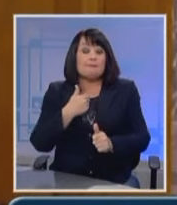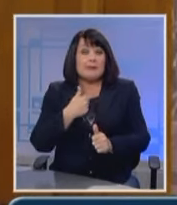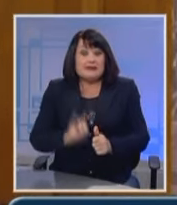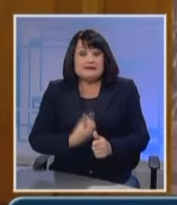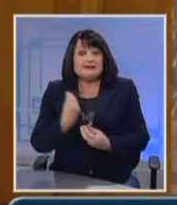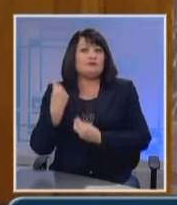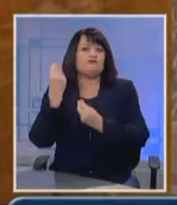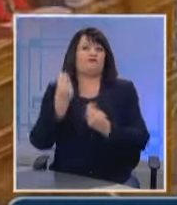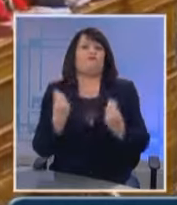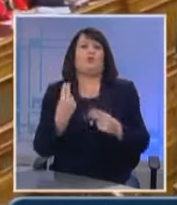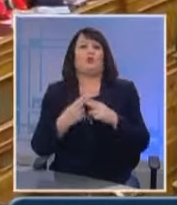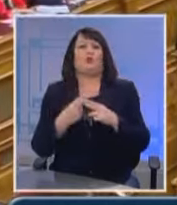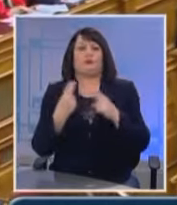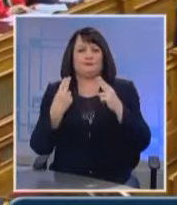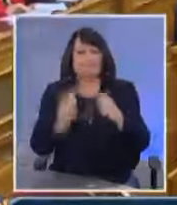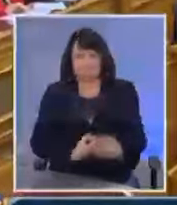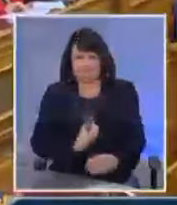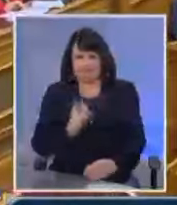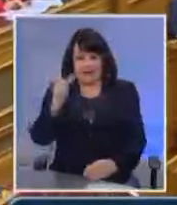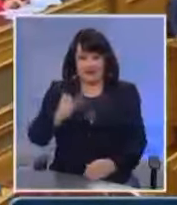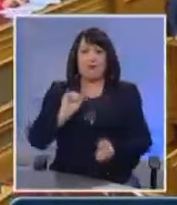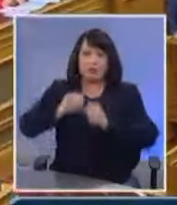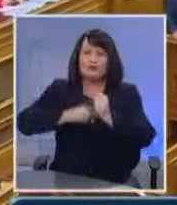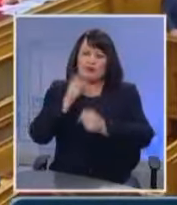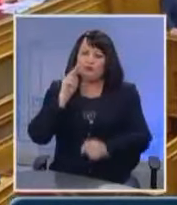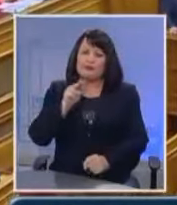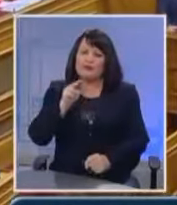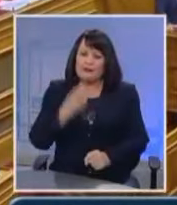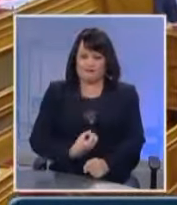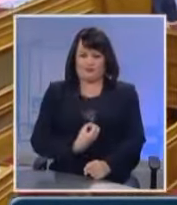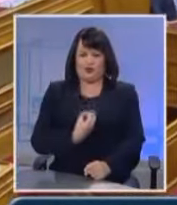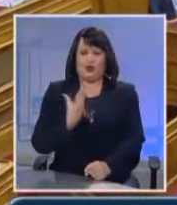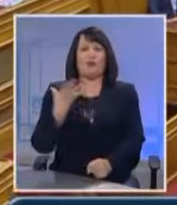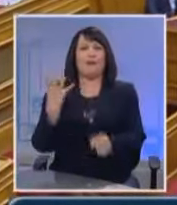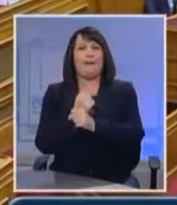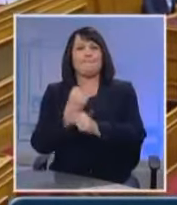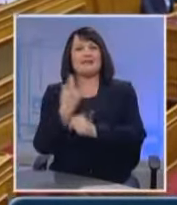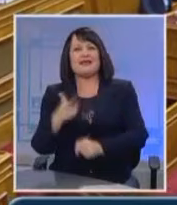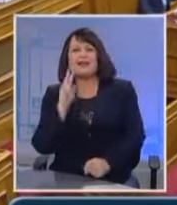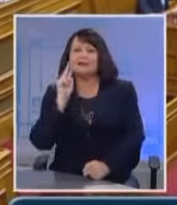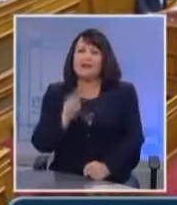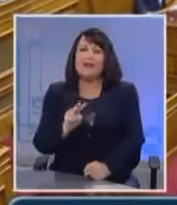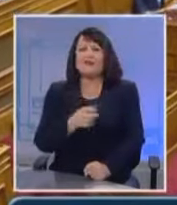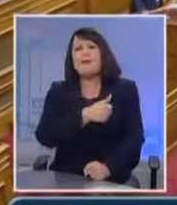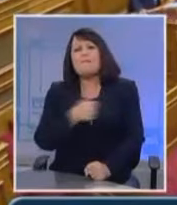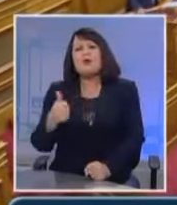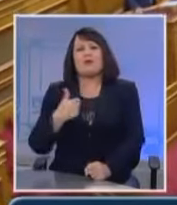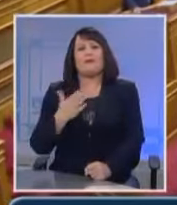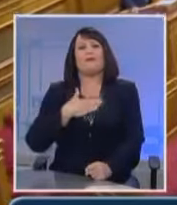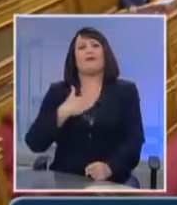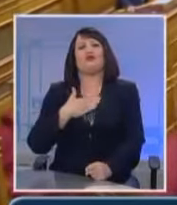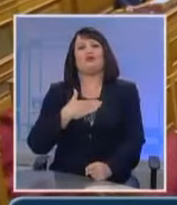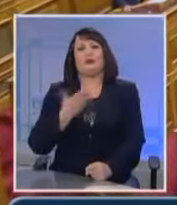Τα συναισθήματα που βιώνουμε χάρη στη δική τους προσπάθεια και τις δικές τους επιτυχίες είναι μοναδικά και τους